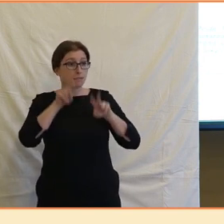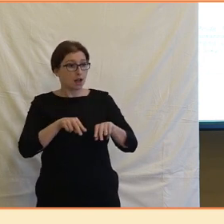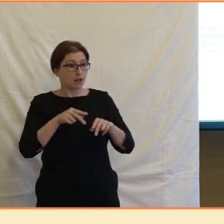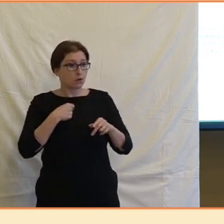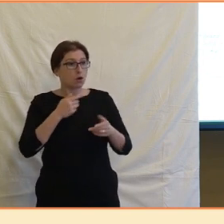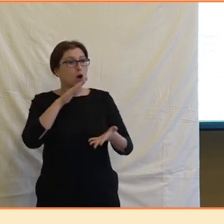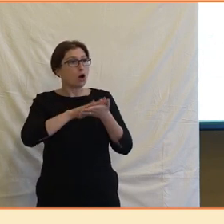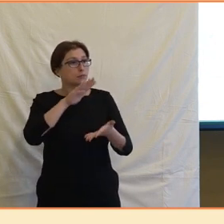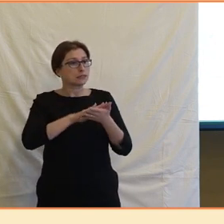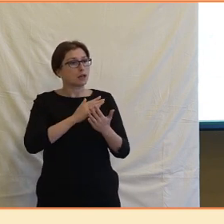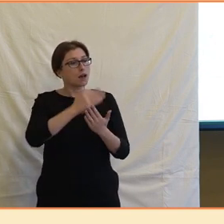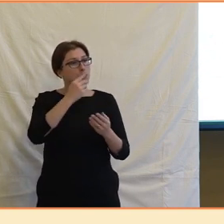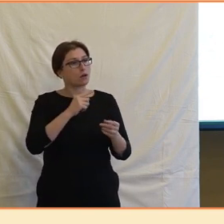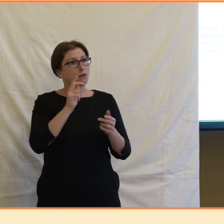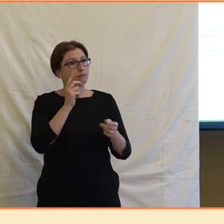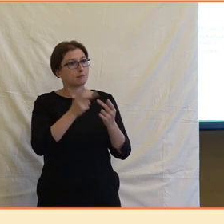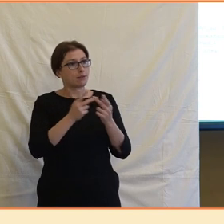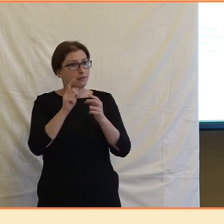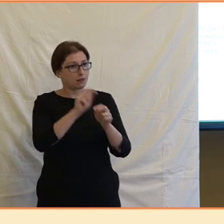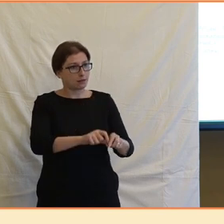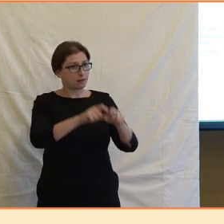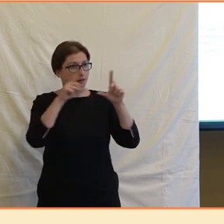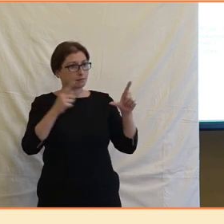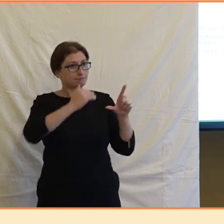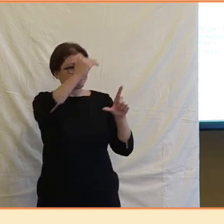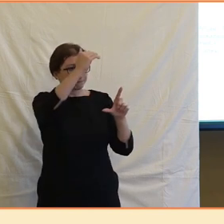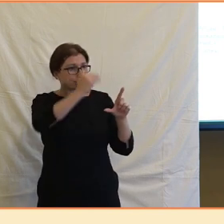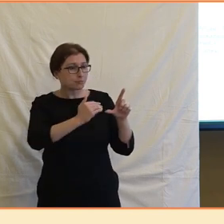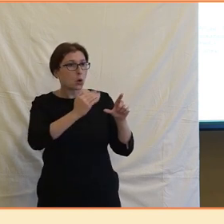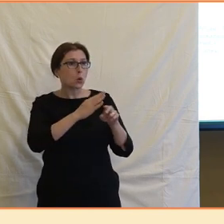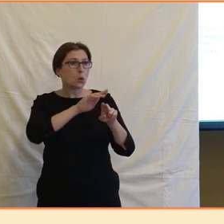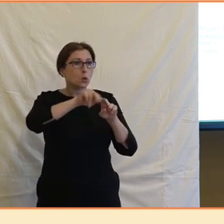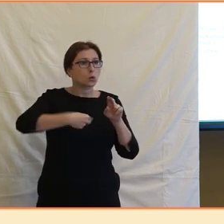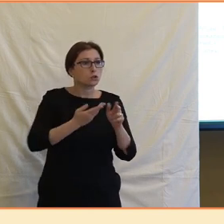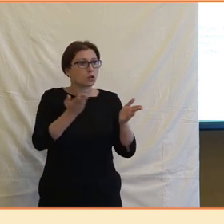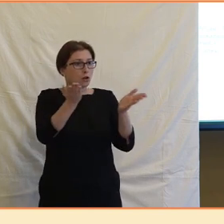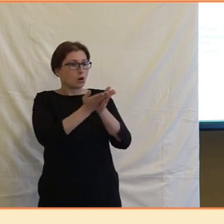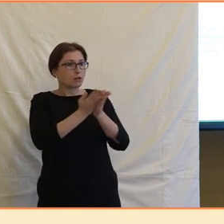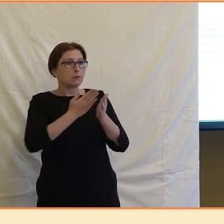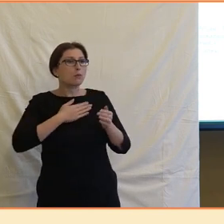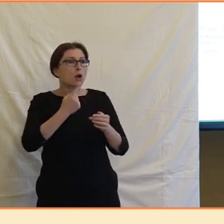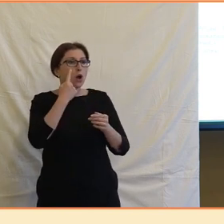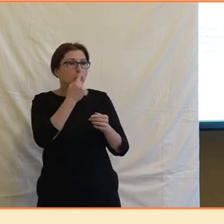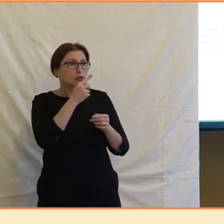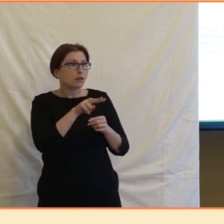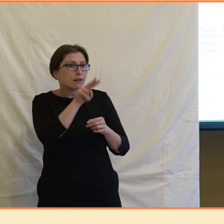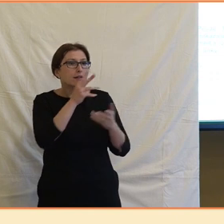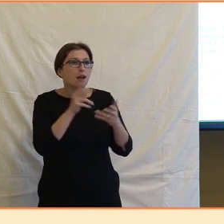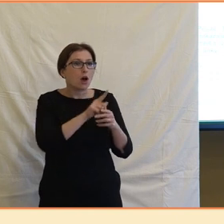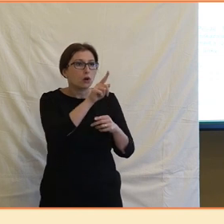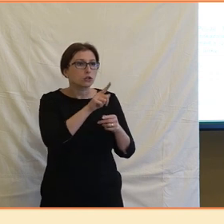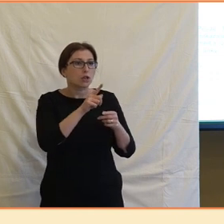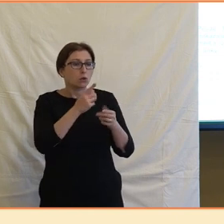řazen obsah nebo jakým způsobem jsou navrženy texty přímo pro vaše oči, může